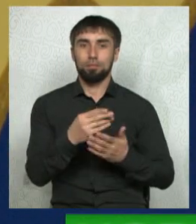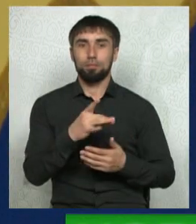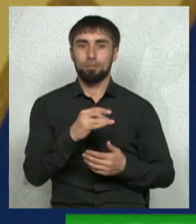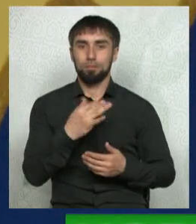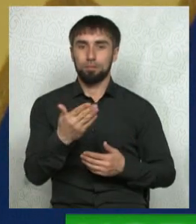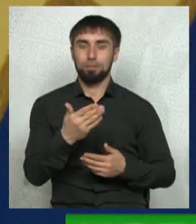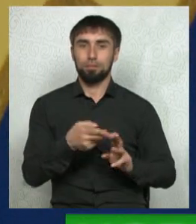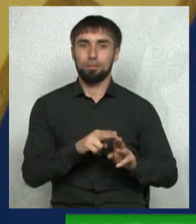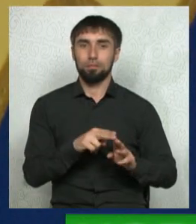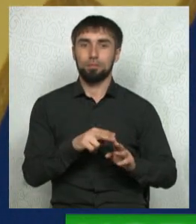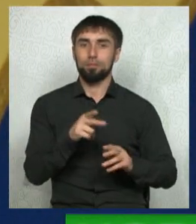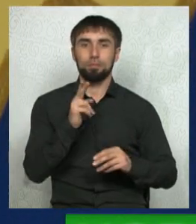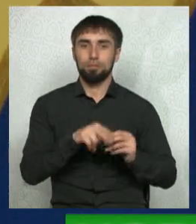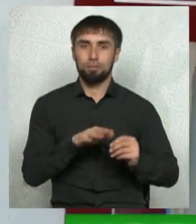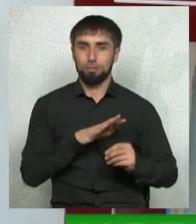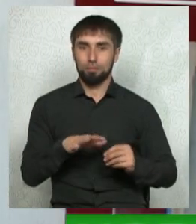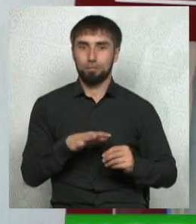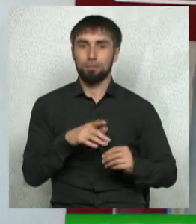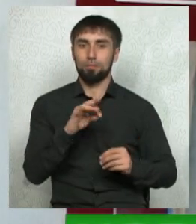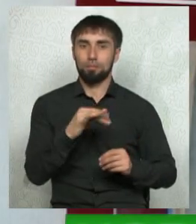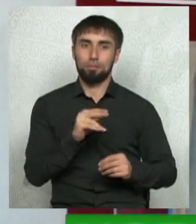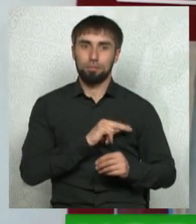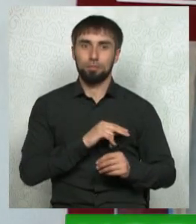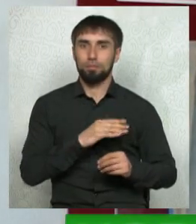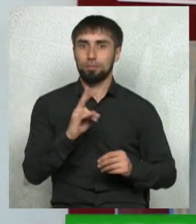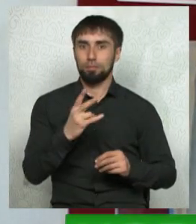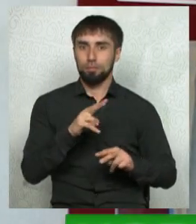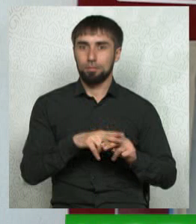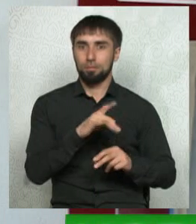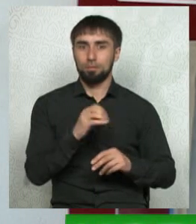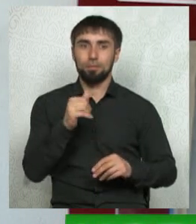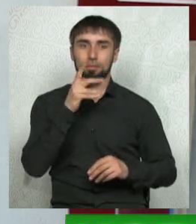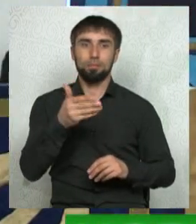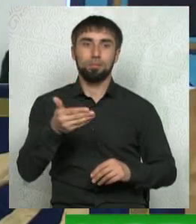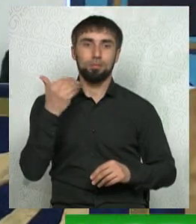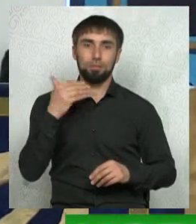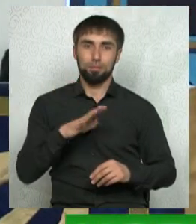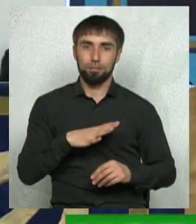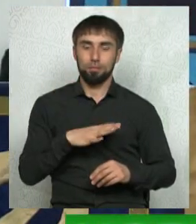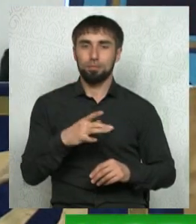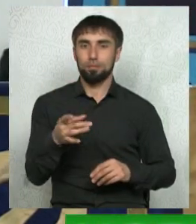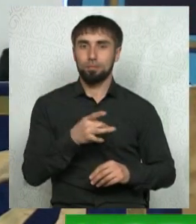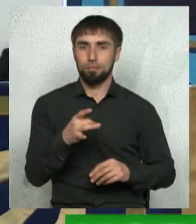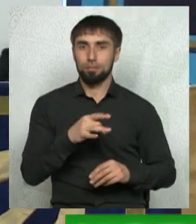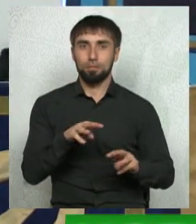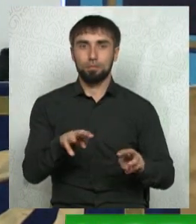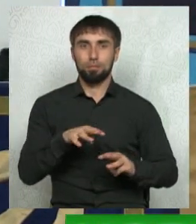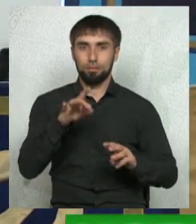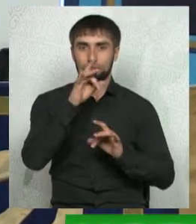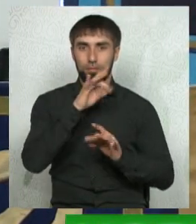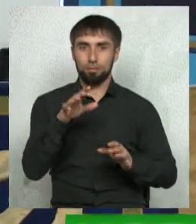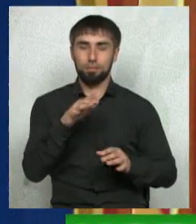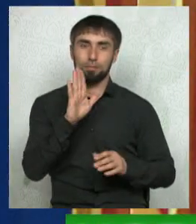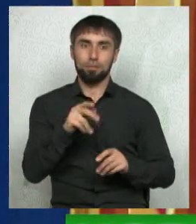театра юного зрителя не прекращает. Сейчас они работают в Назране, в здании, в котором раньше находился Республиканское министерство культуры.